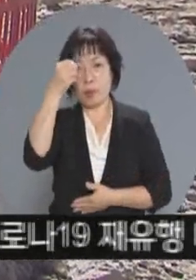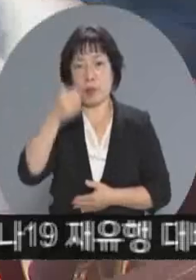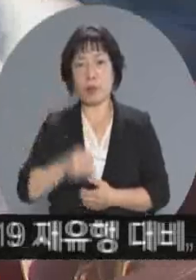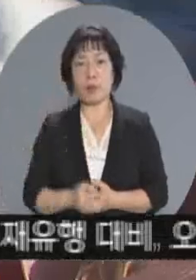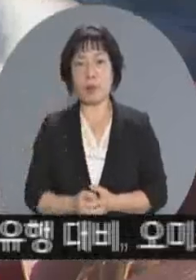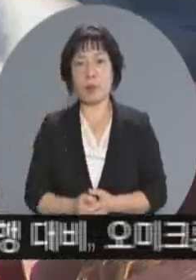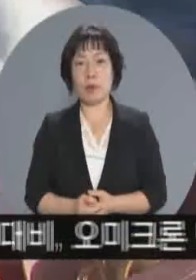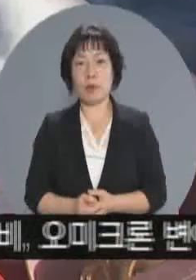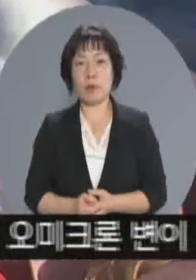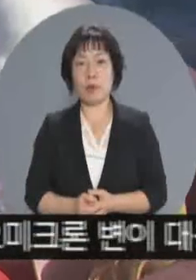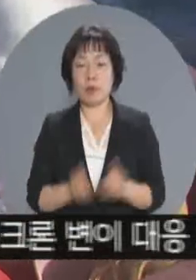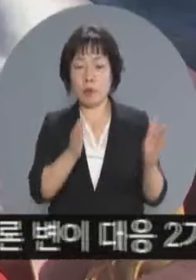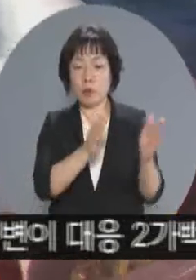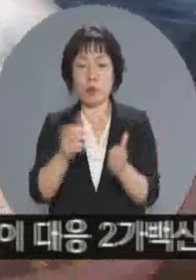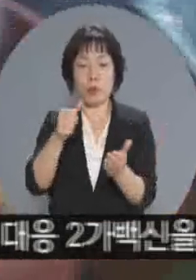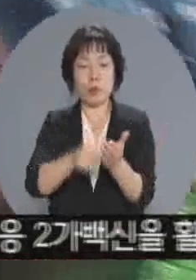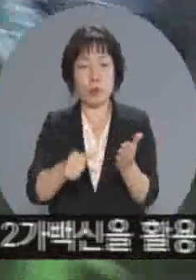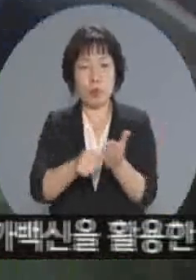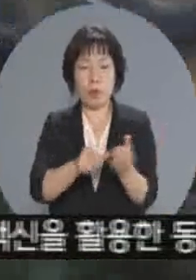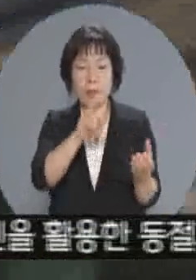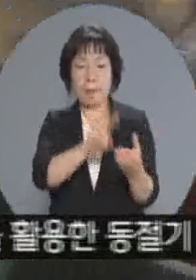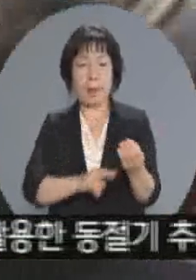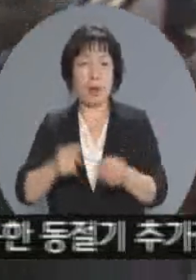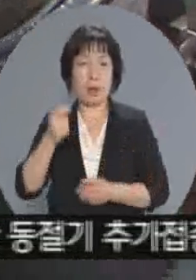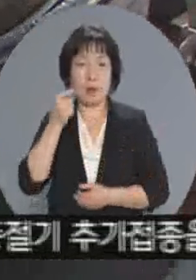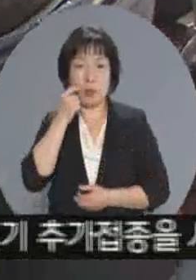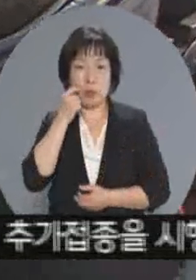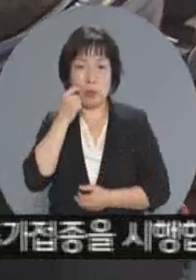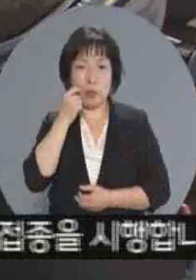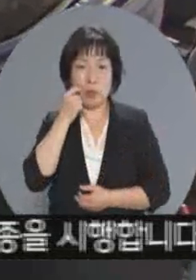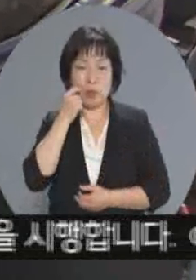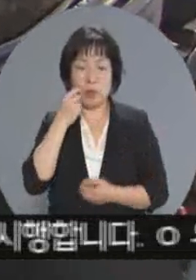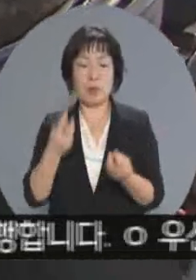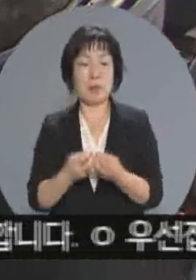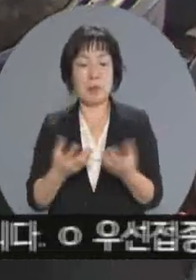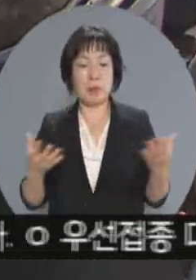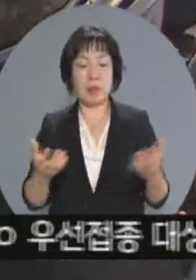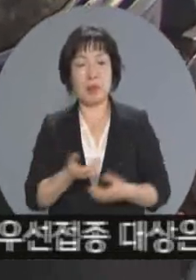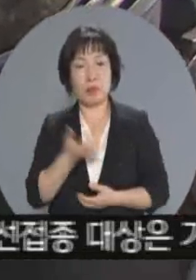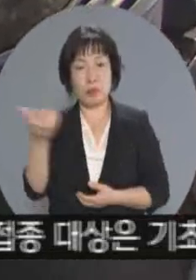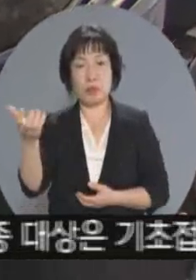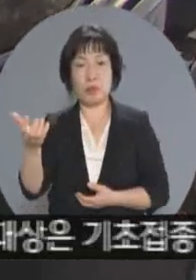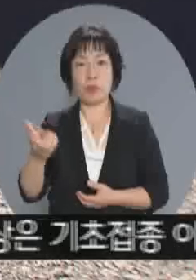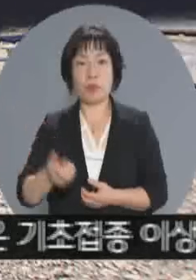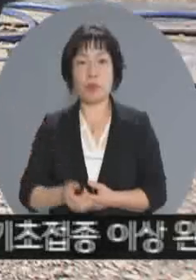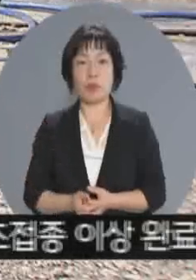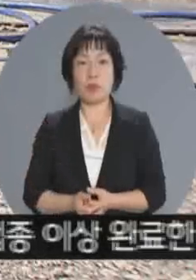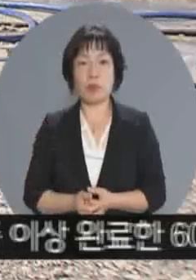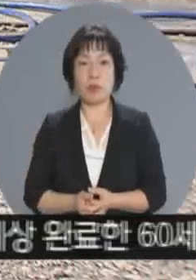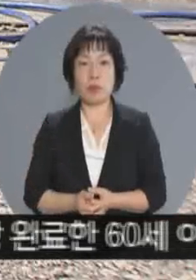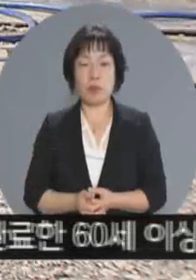됐습니다 준비한 물건도 다 팔지 못하고 울며 겨자 먹기로 철수했습니다